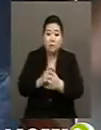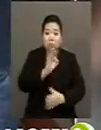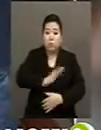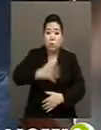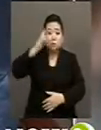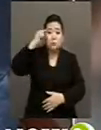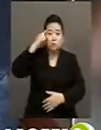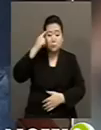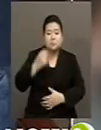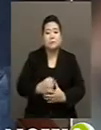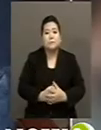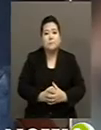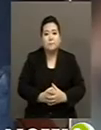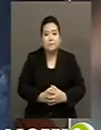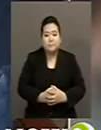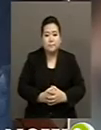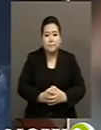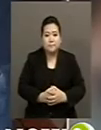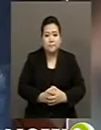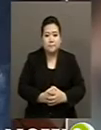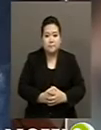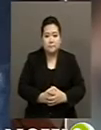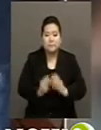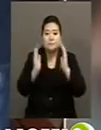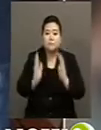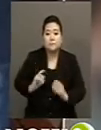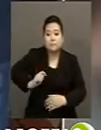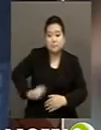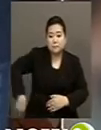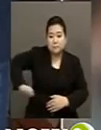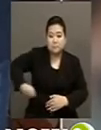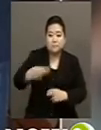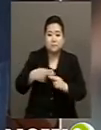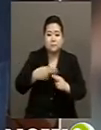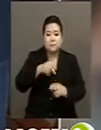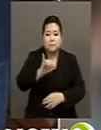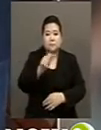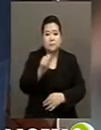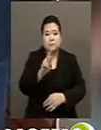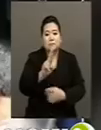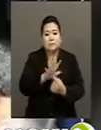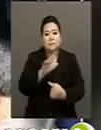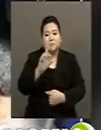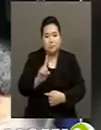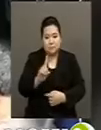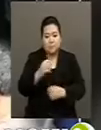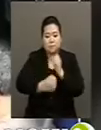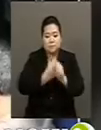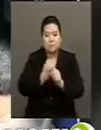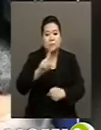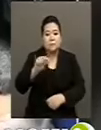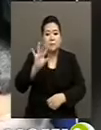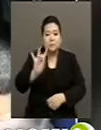ะครับโดยมีแรงงานชาวกัมพูชาคนหนึ่งชื่อว่านายไอรัตอายุ28ปีเขาบอก